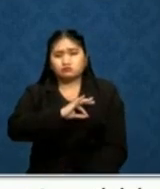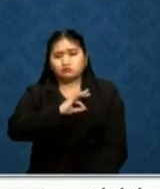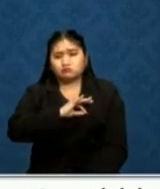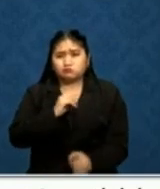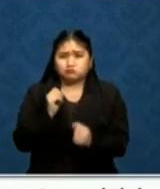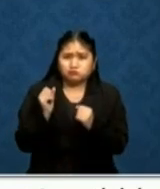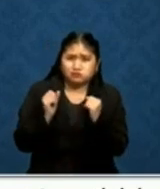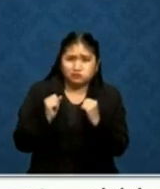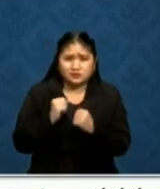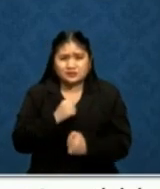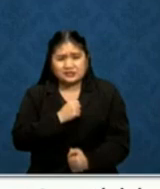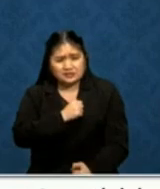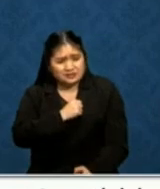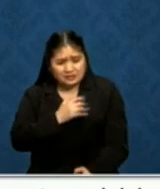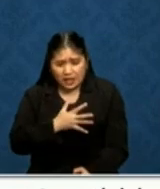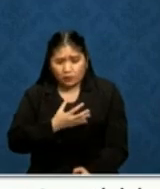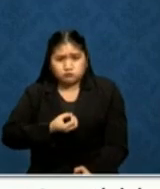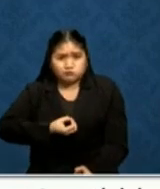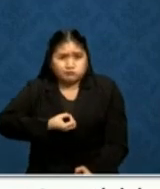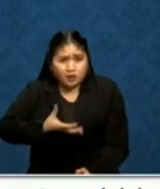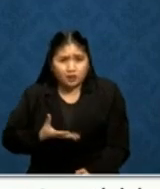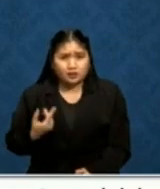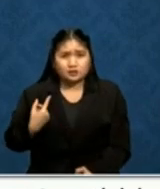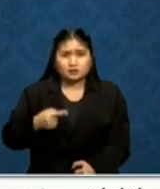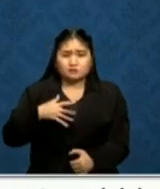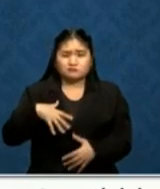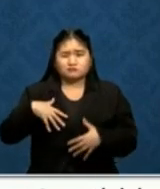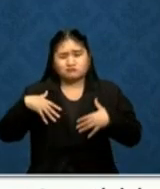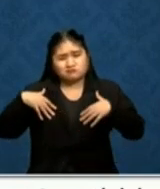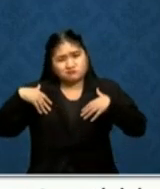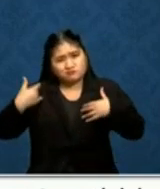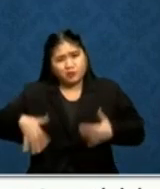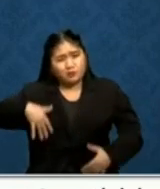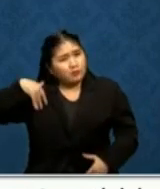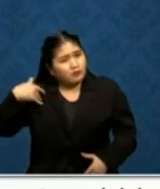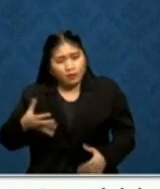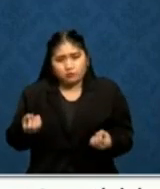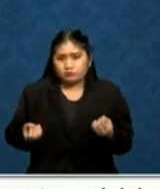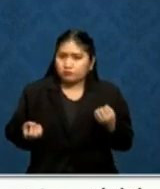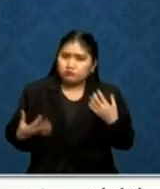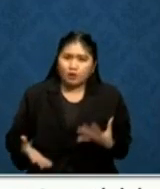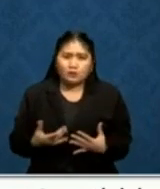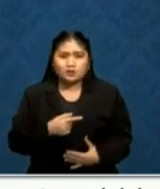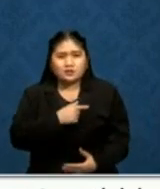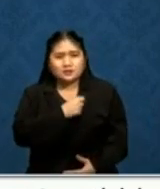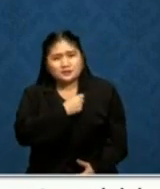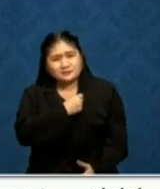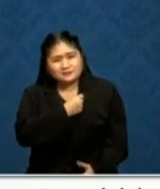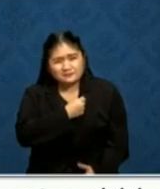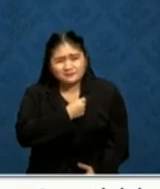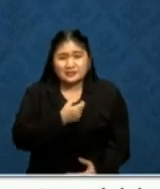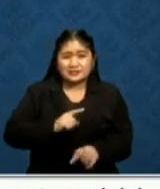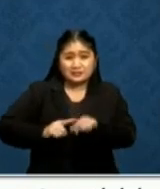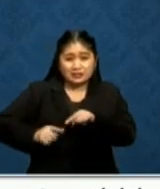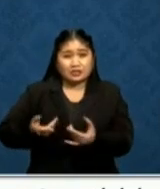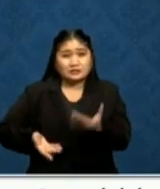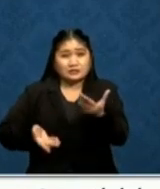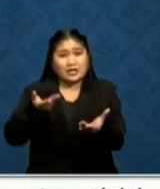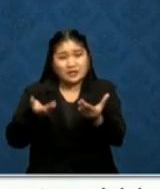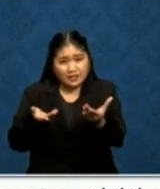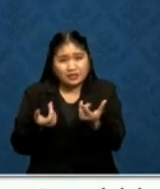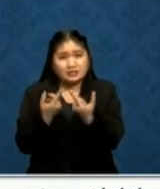ดกลัวความไม่มั่นใจความตกใจความอ่อนเพลียสิ่งที่เกิดขึ้นในใจปัจจุบันทันทีแต่